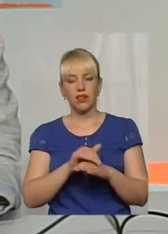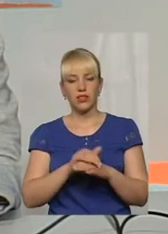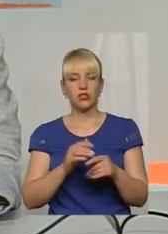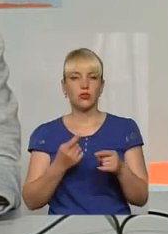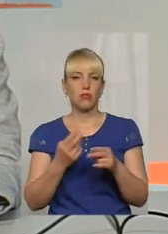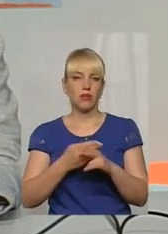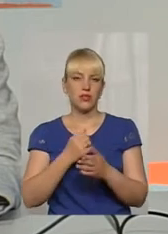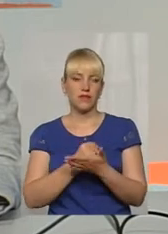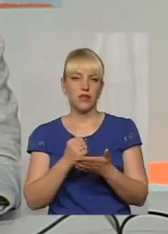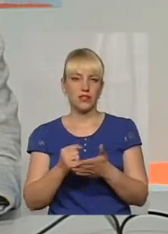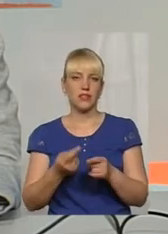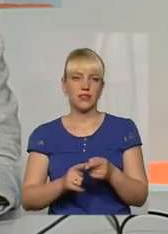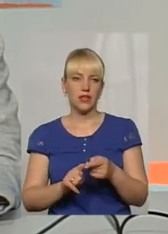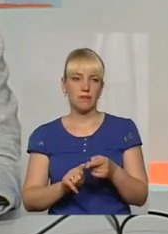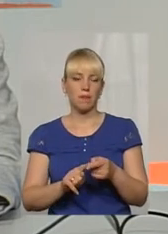це